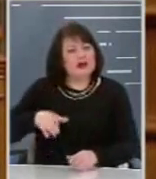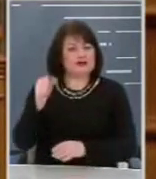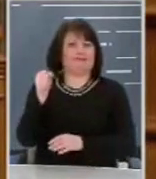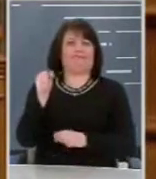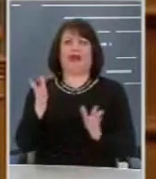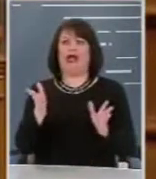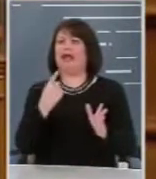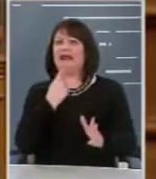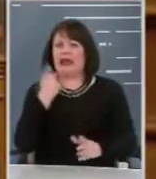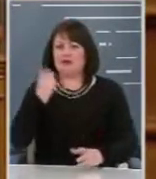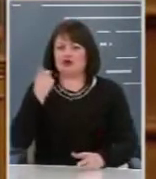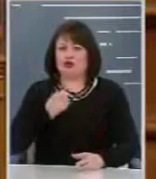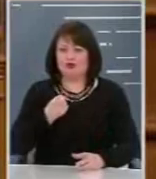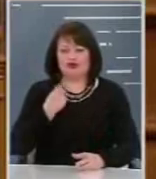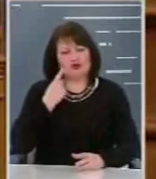Γιατί